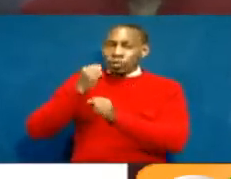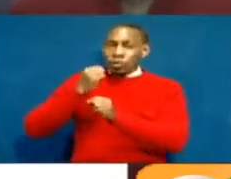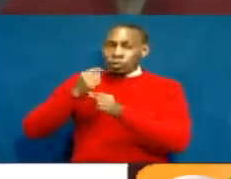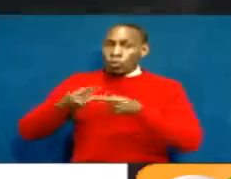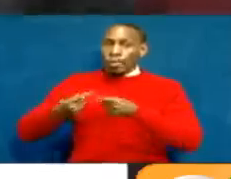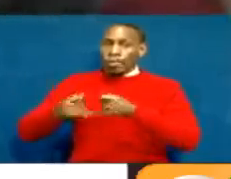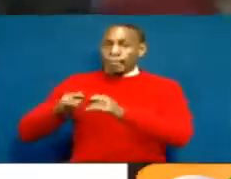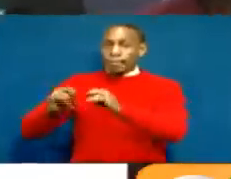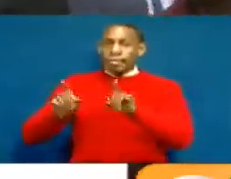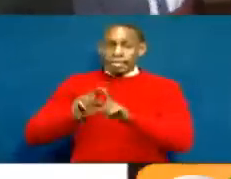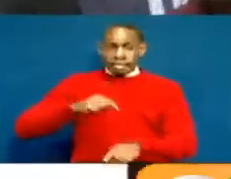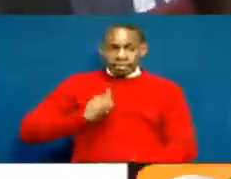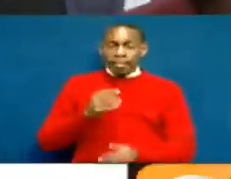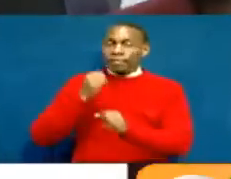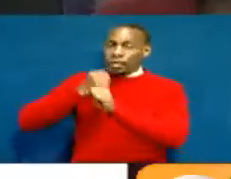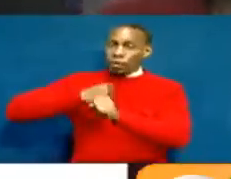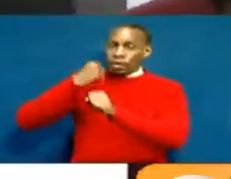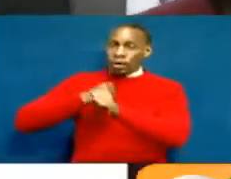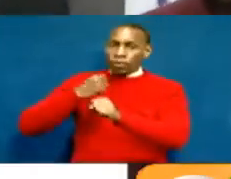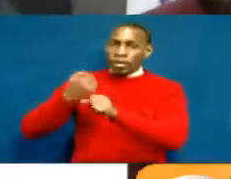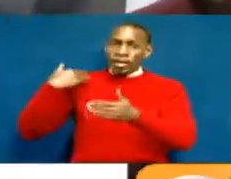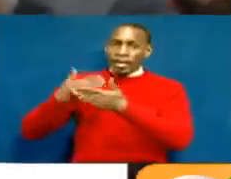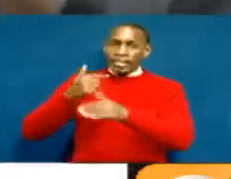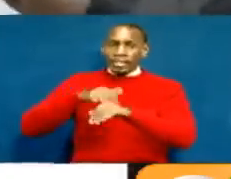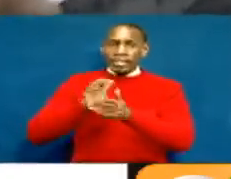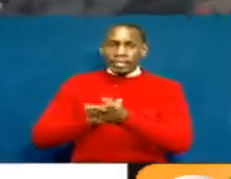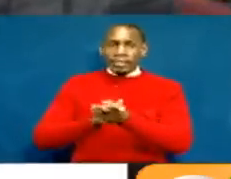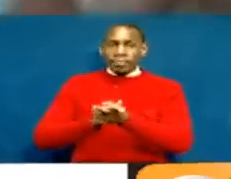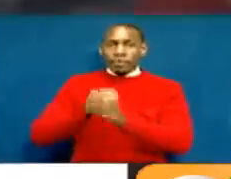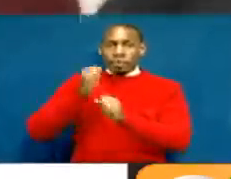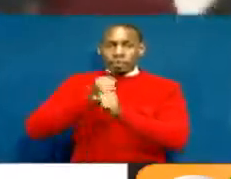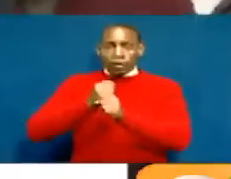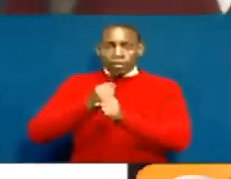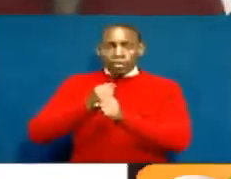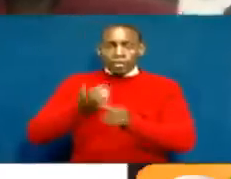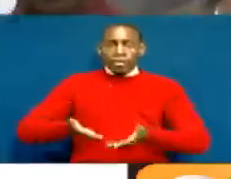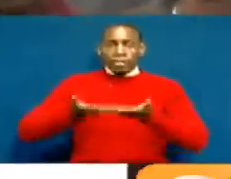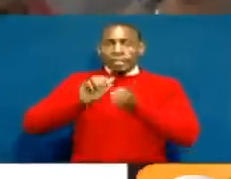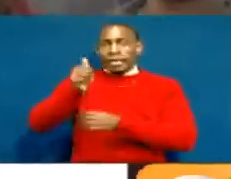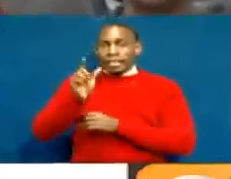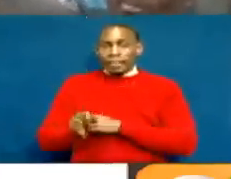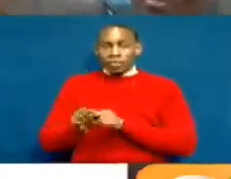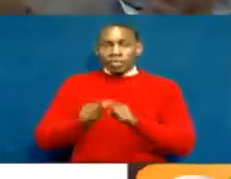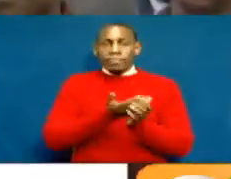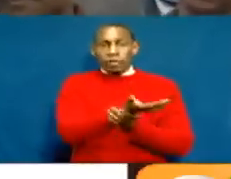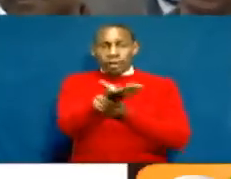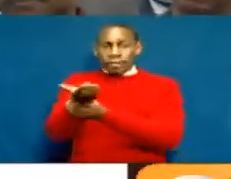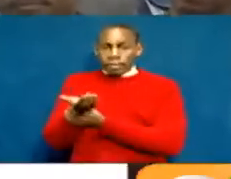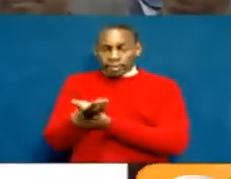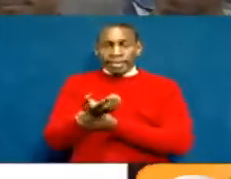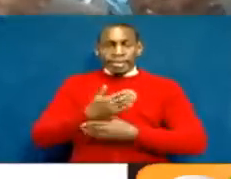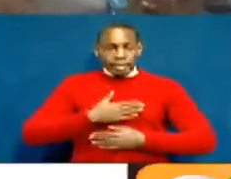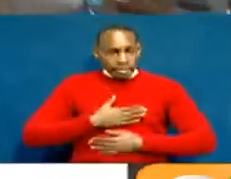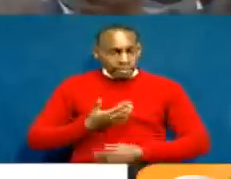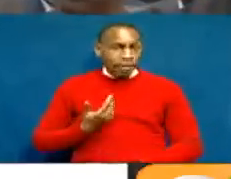kufanywa. Na mimi nitazifanya mpaka nipatie shughuli hiyo mwingine, na nawaomba nyinyi kwa